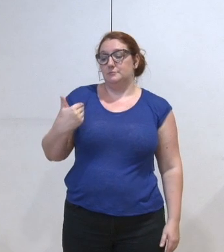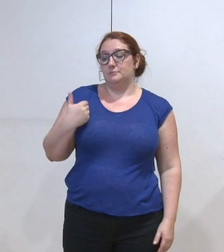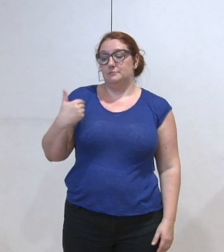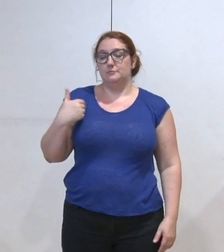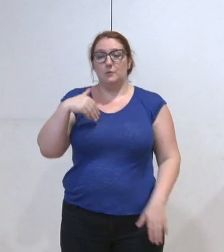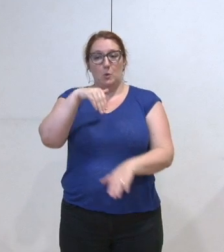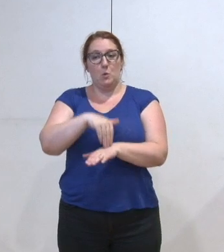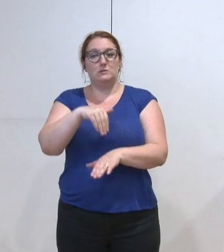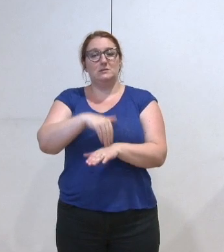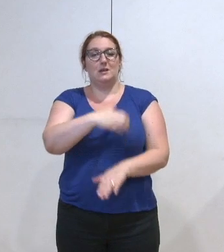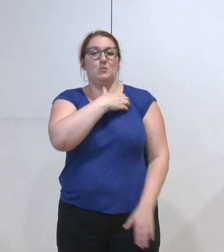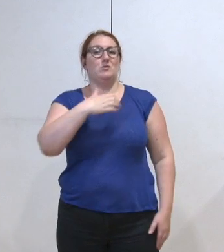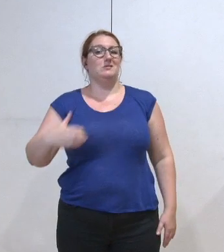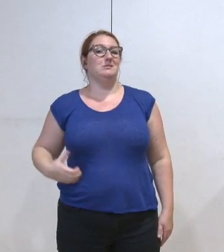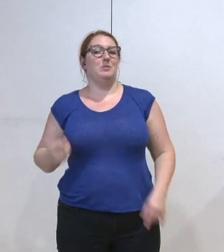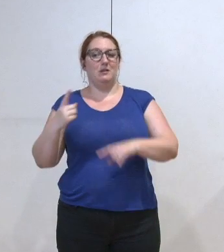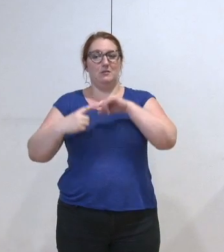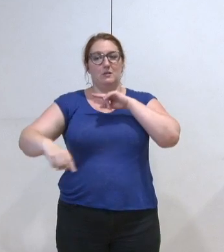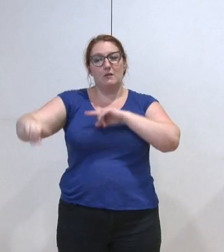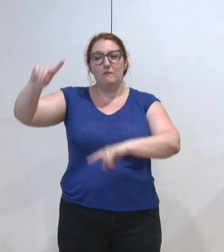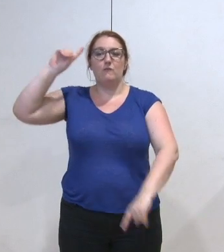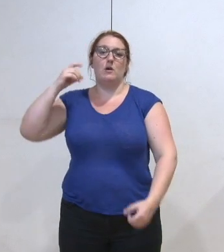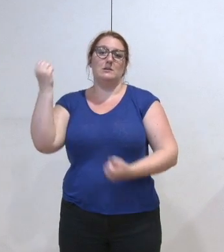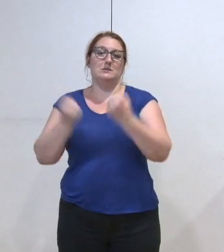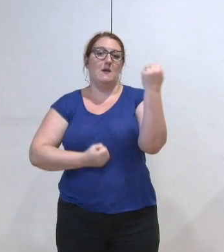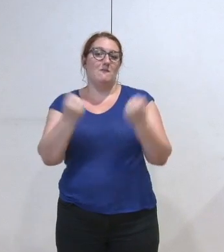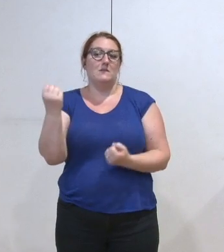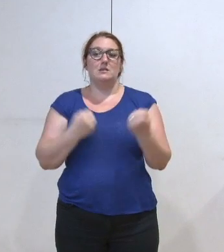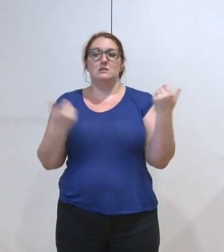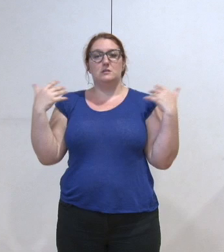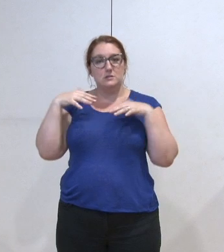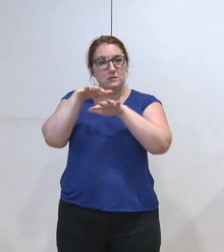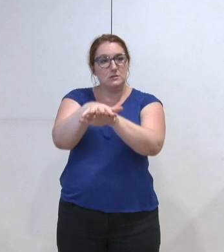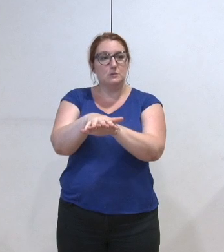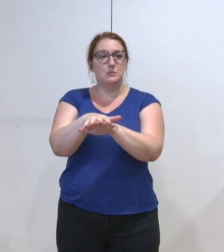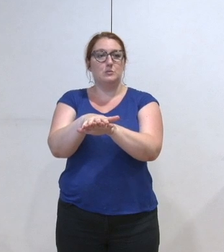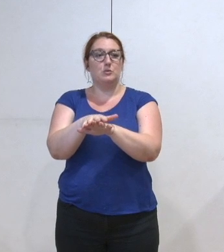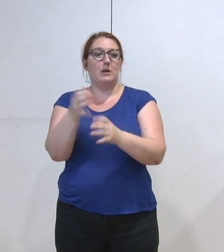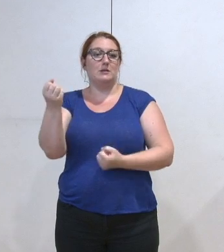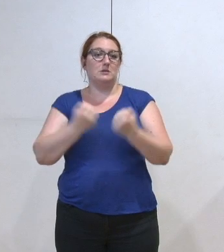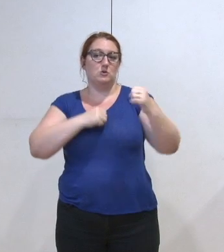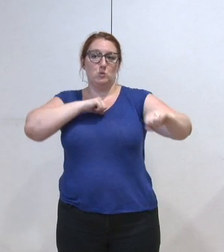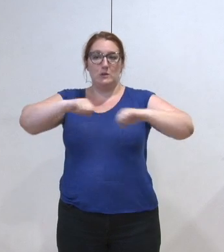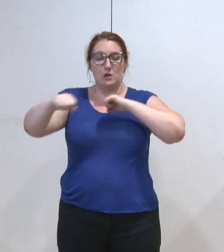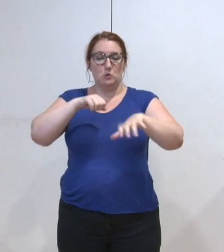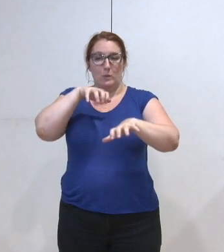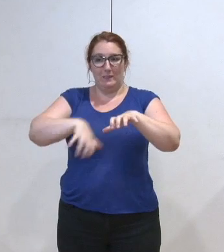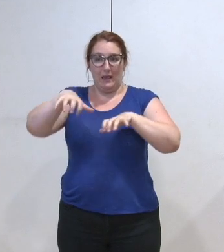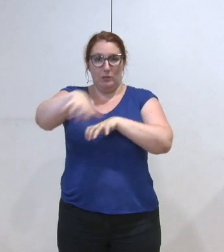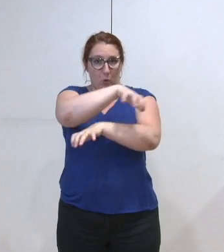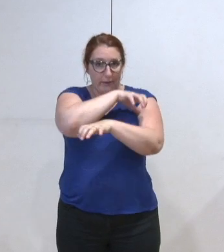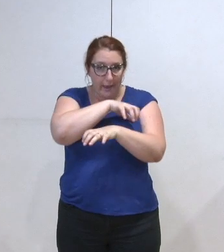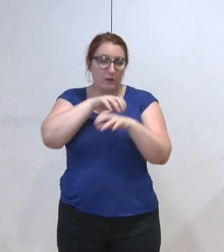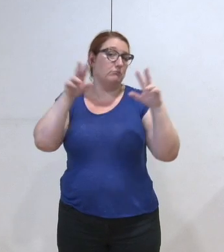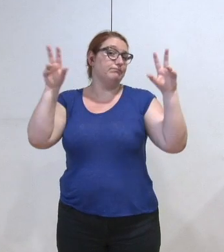conseils municipal précédent la création du service commun de la Direction de l'action territoriale et également le fait de la